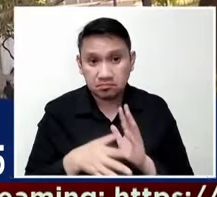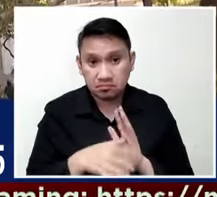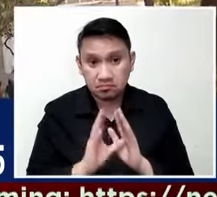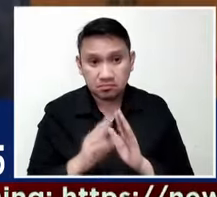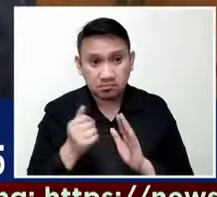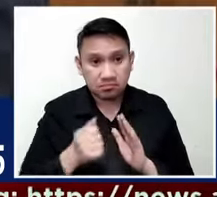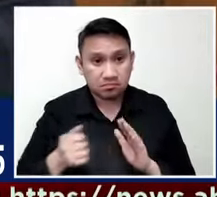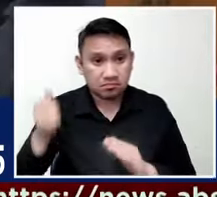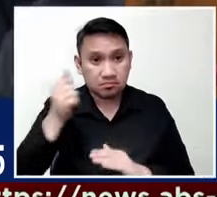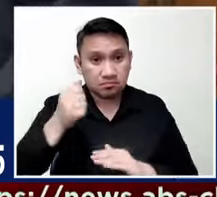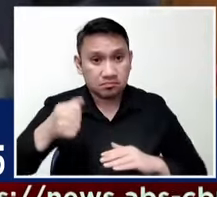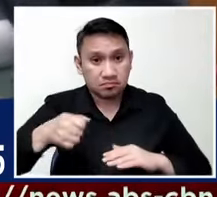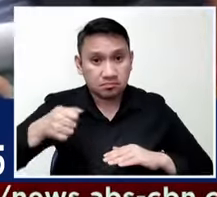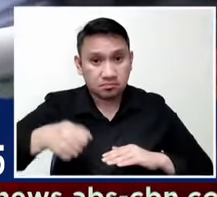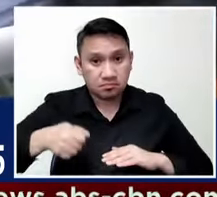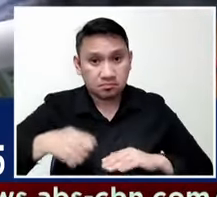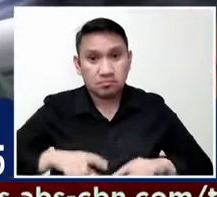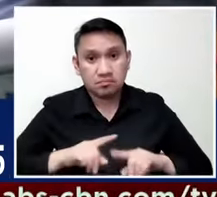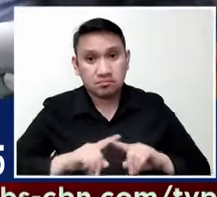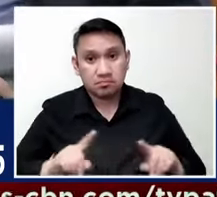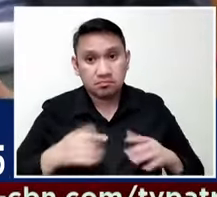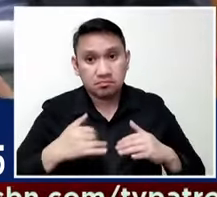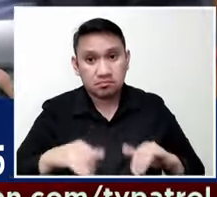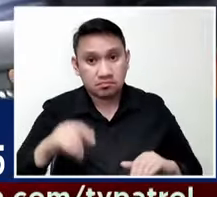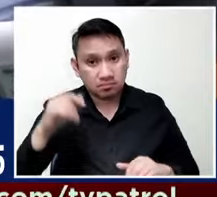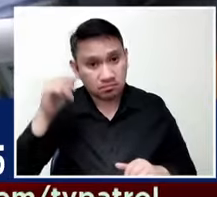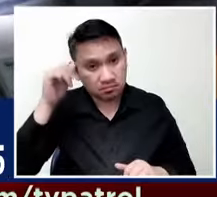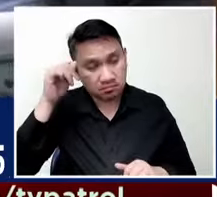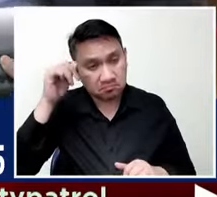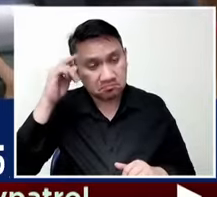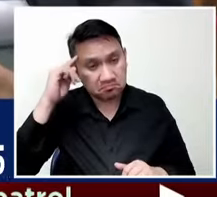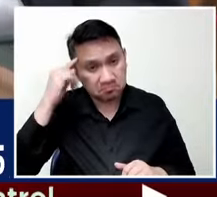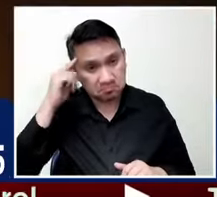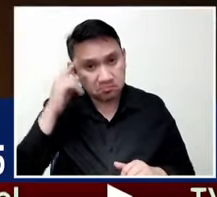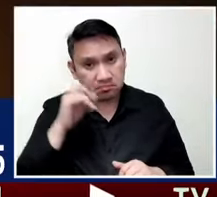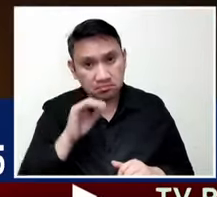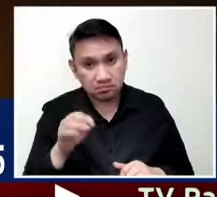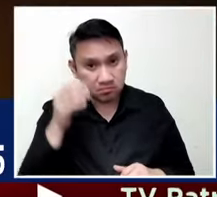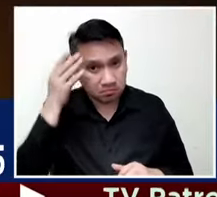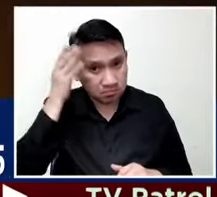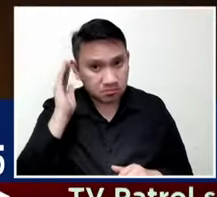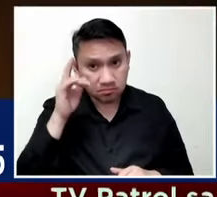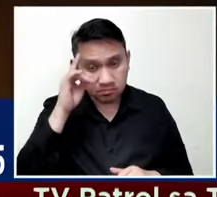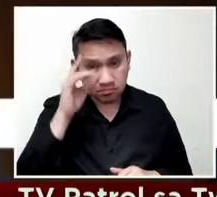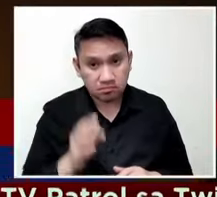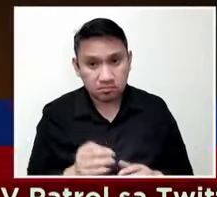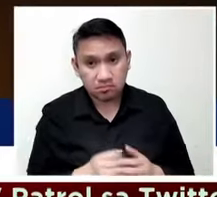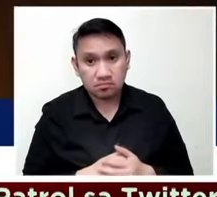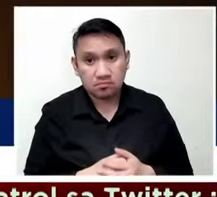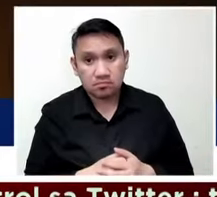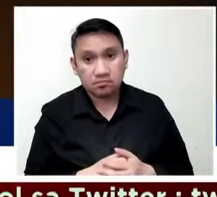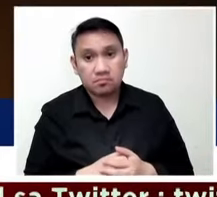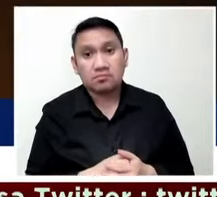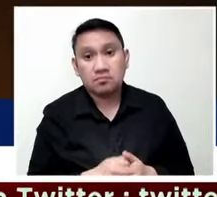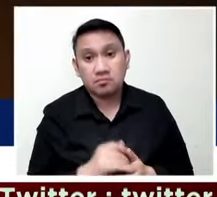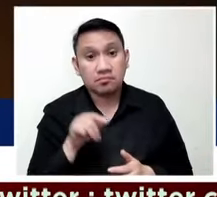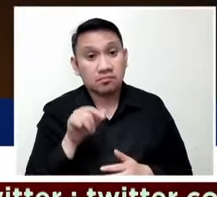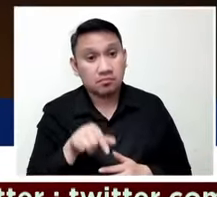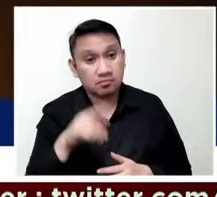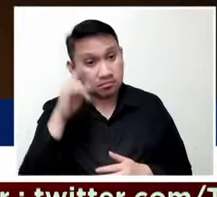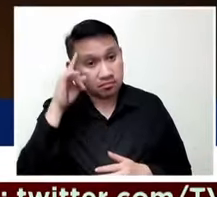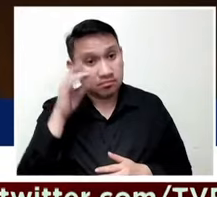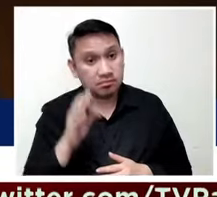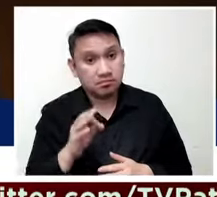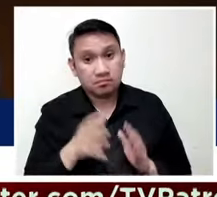Korte Suprema, pero iniisip pa nila kung iaapela ang desisyon. Ang pagdedesisyon naman po ng COMELEC dito sa kaso ng